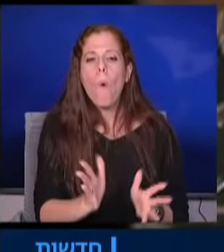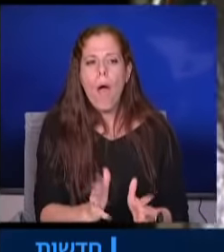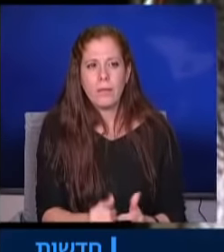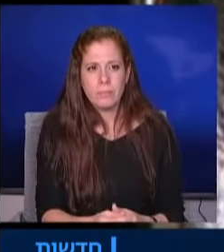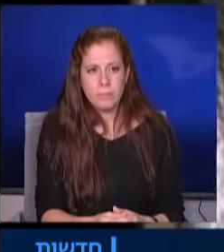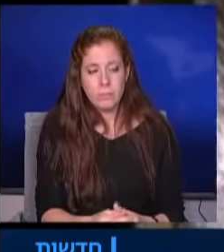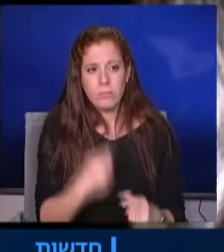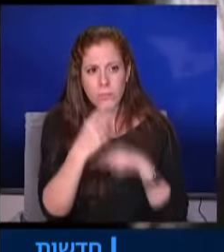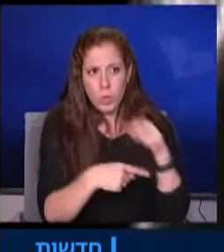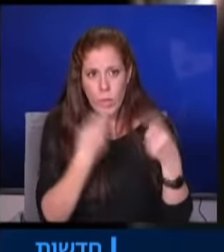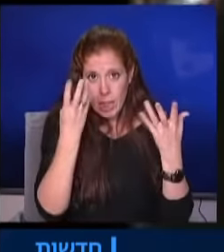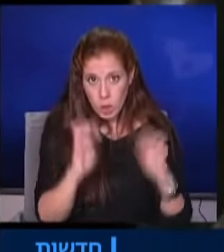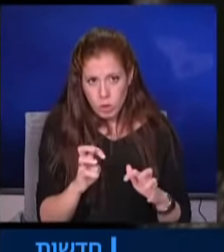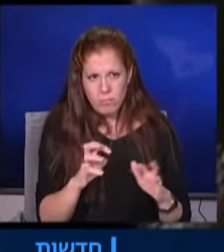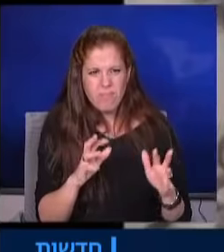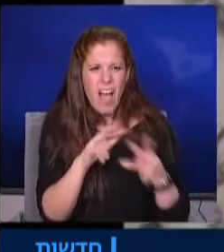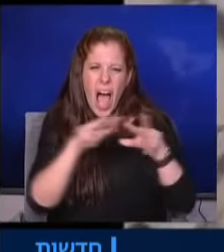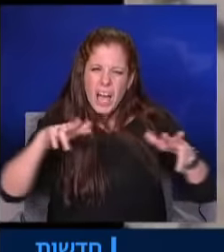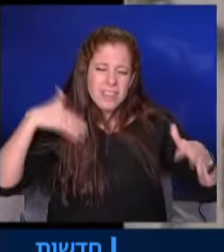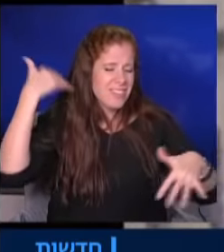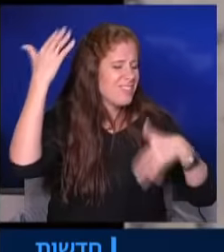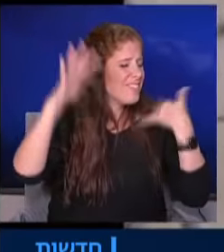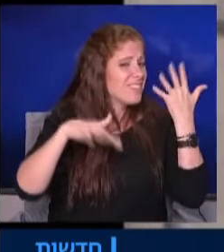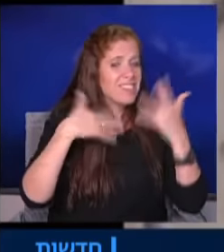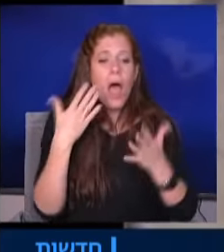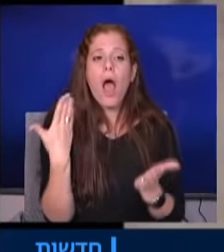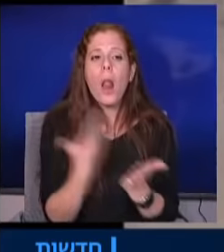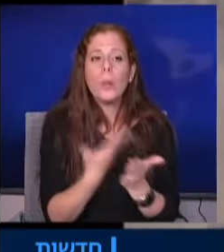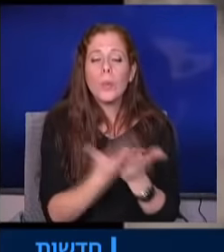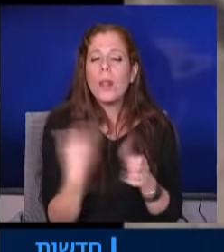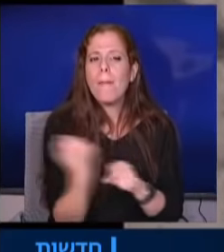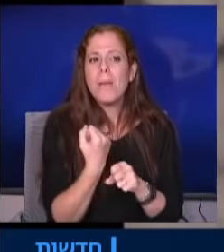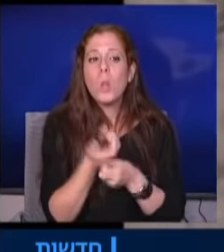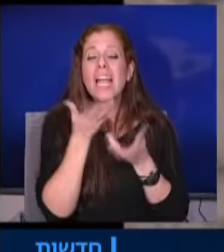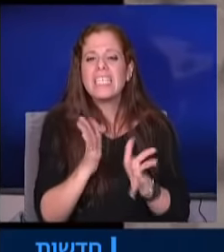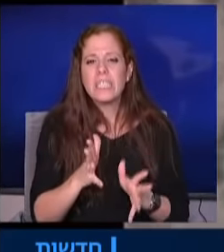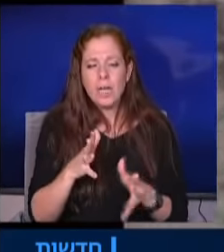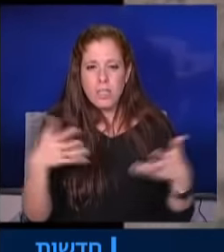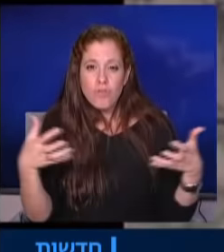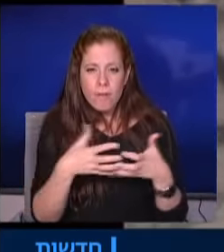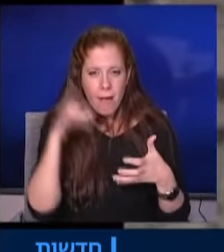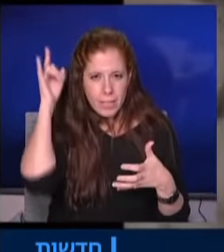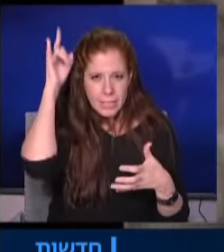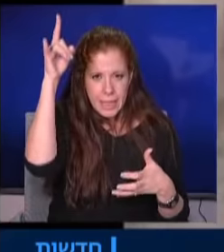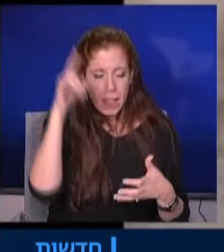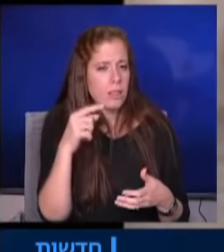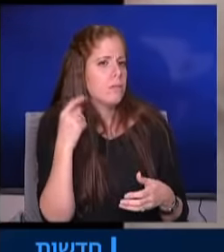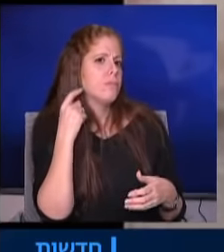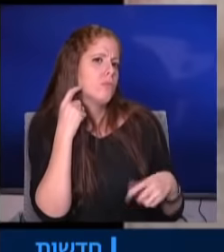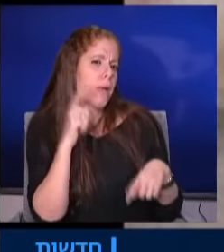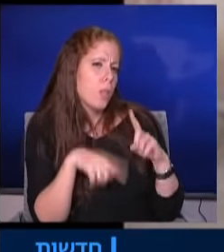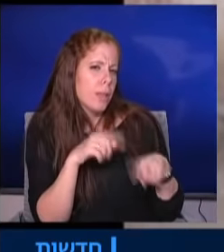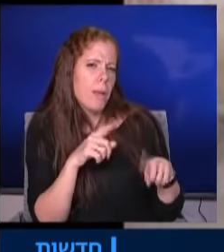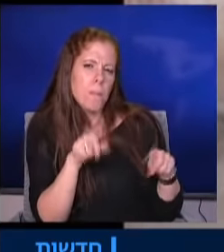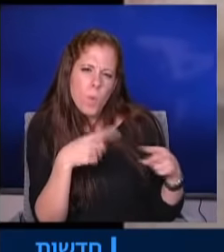בשנות ה-90 סערה הארץ וירושלים בפרט מעדויות על פעילות אכזרית של קאט השטן. שמענו מדי פעם פה מוזיקה. מוזיקת